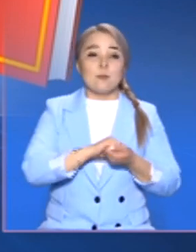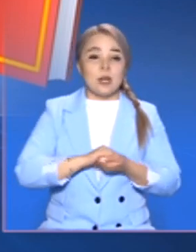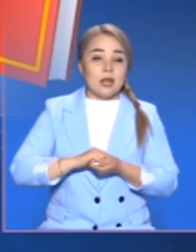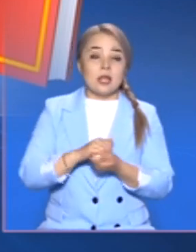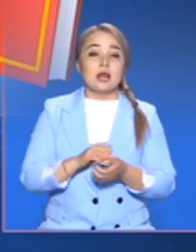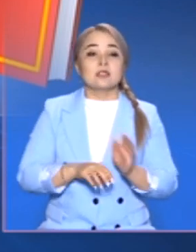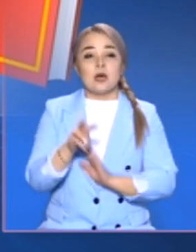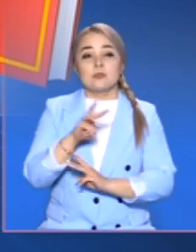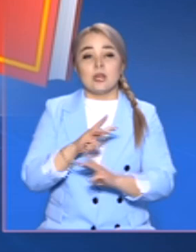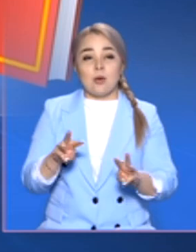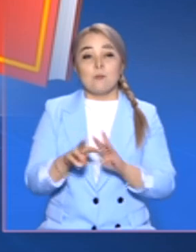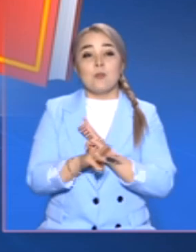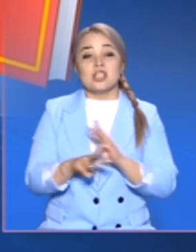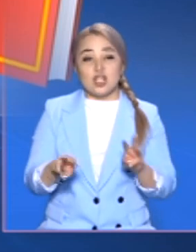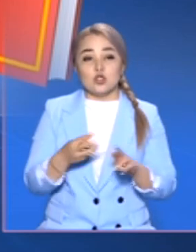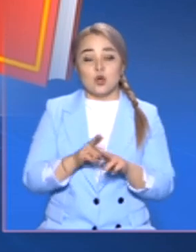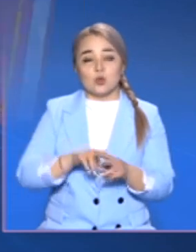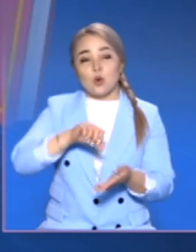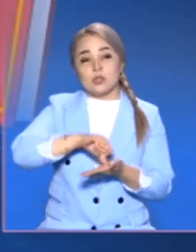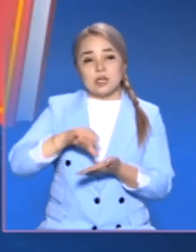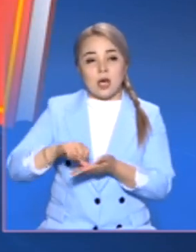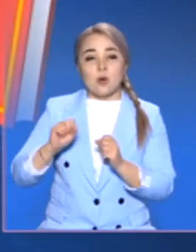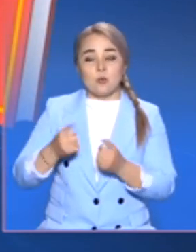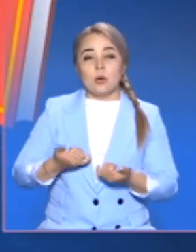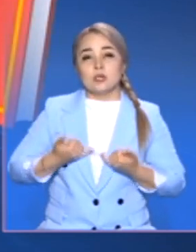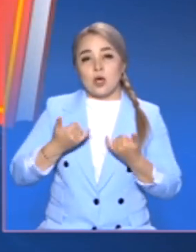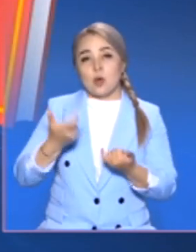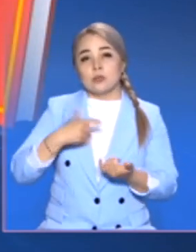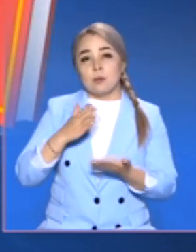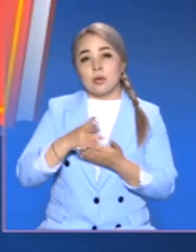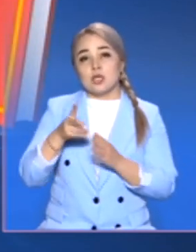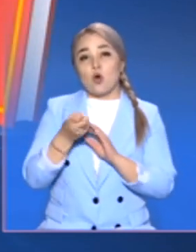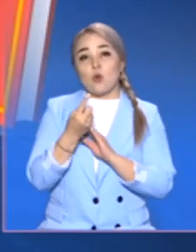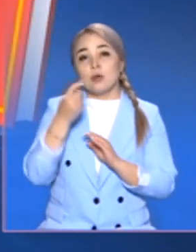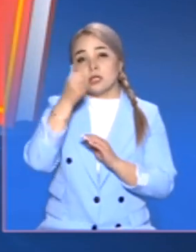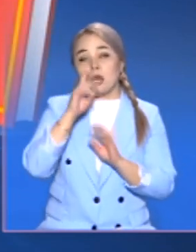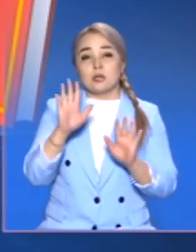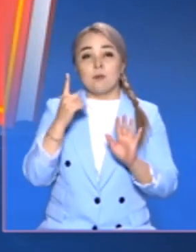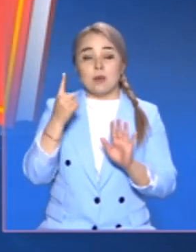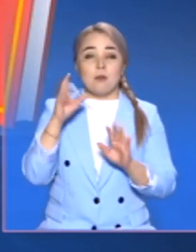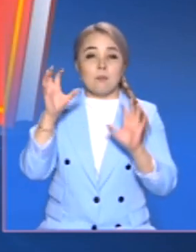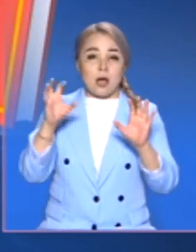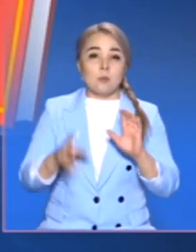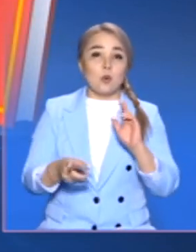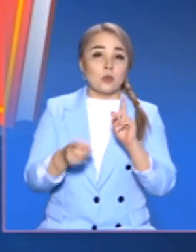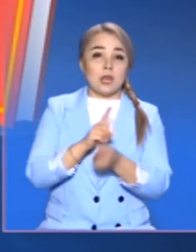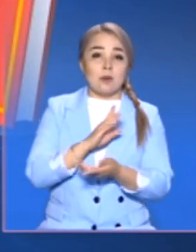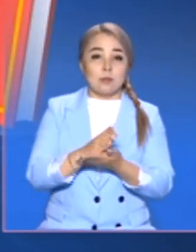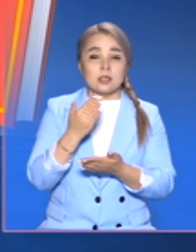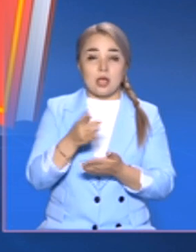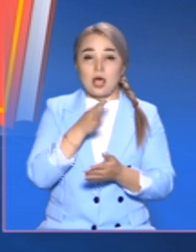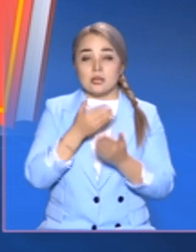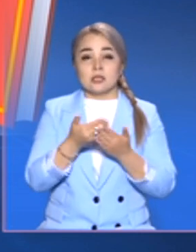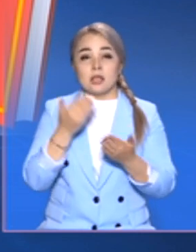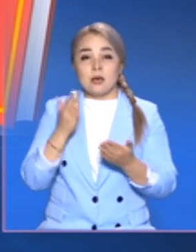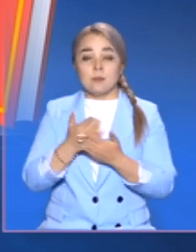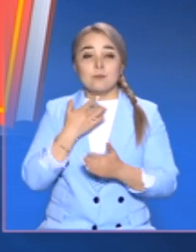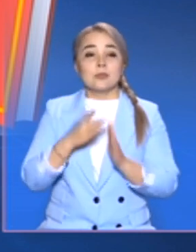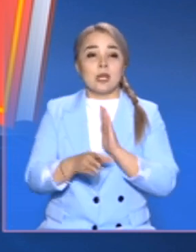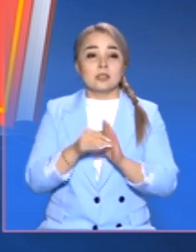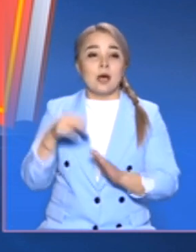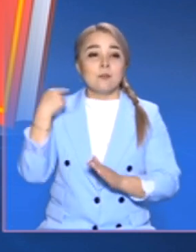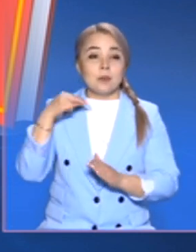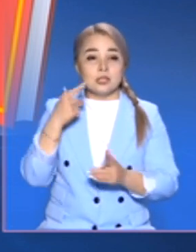өз өкілдерін ұсынуға мүмкіндік алды. 2011 жылы тек бір бап өзгертілді. Осыған сәйкес кезектен тыс президент